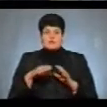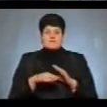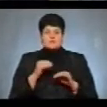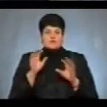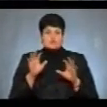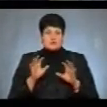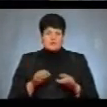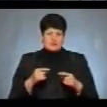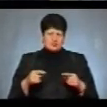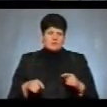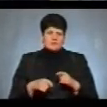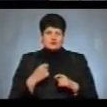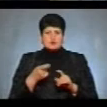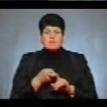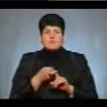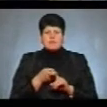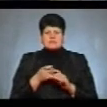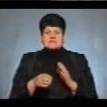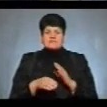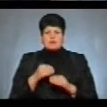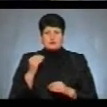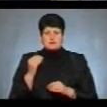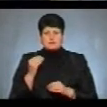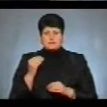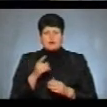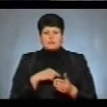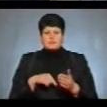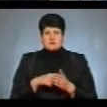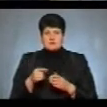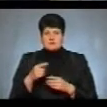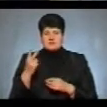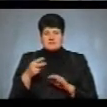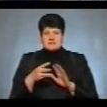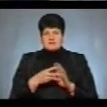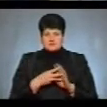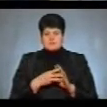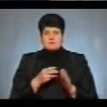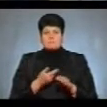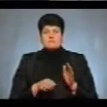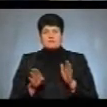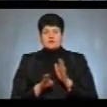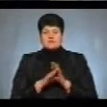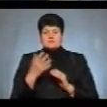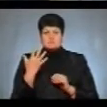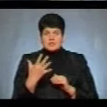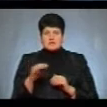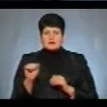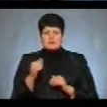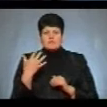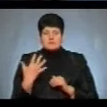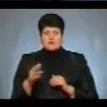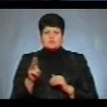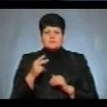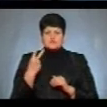та інші порушення, пов'язані якраз з виборами. По місту Тернополя – 28, Підволочиськ – 5, Теребовля – 2, Шумськ – 2,